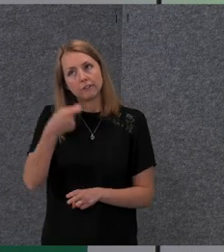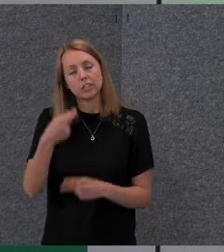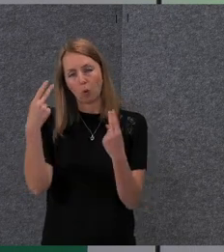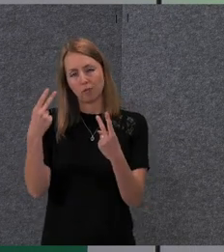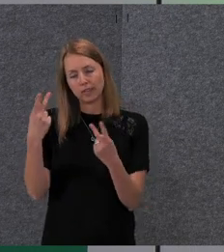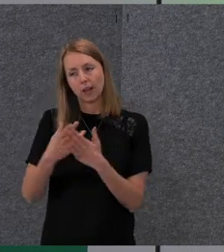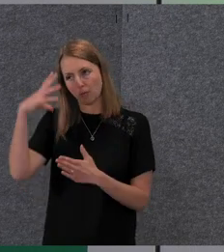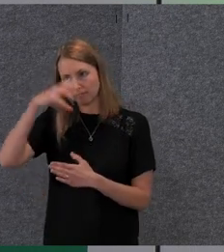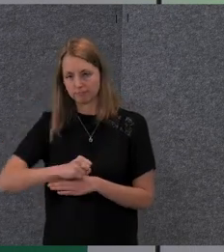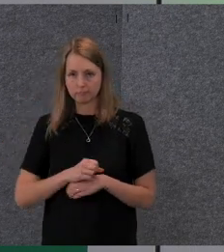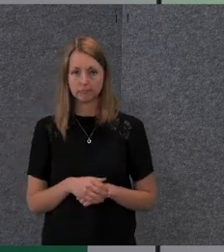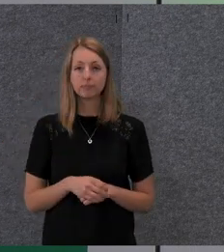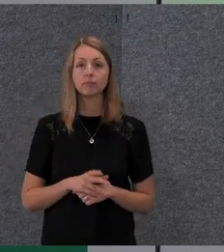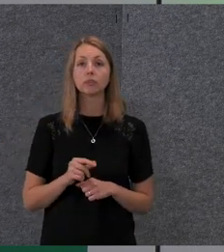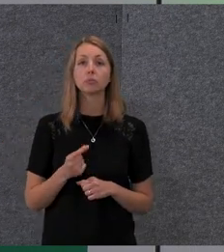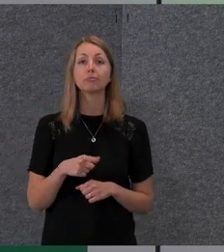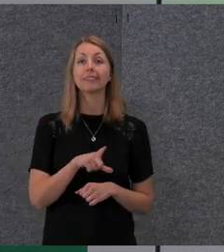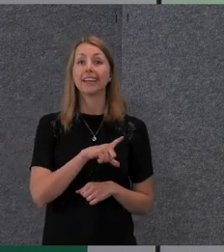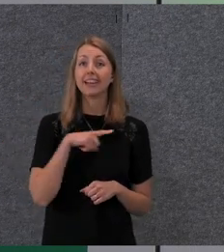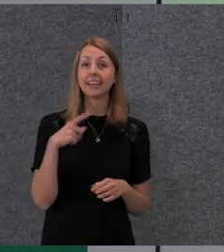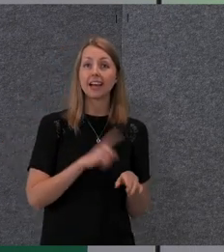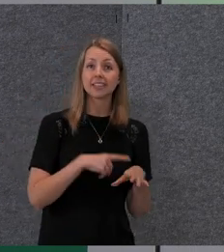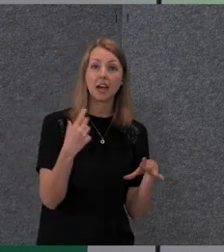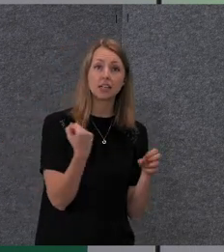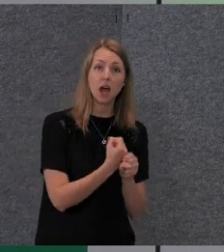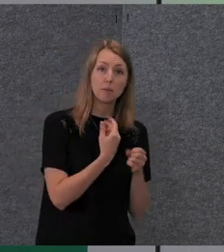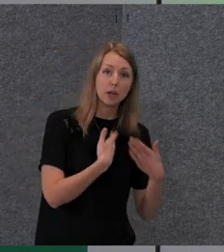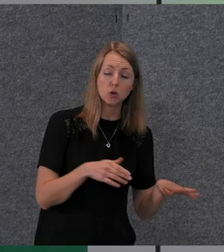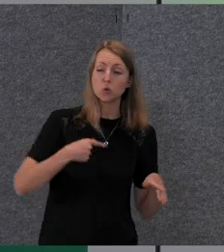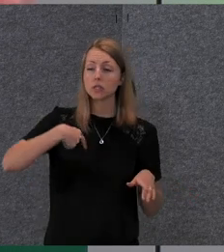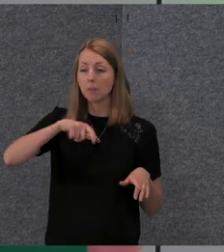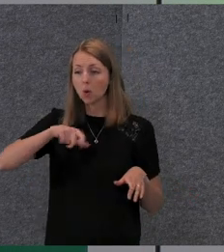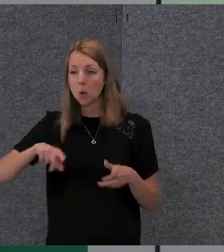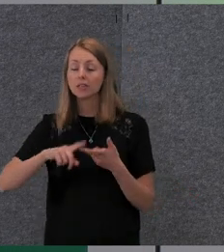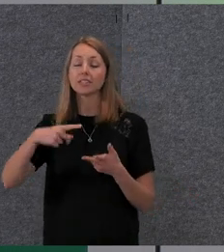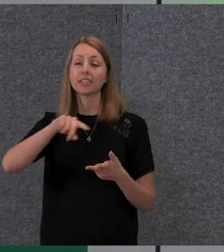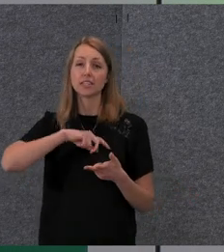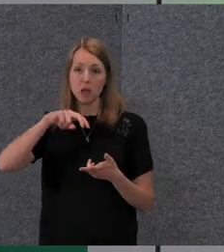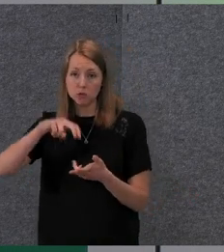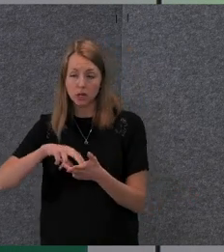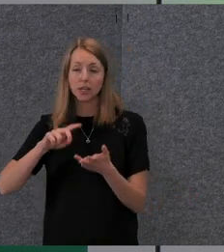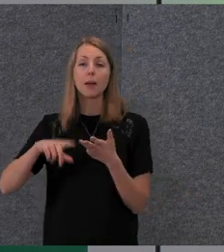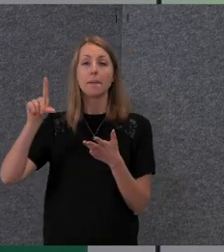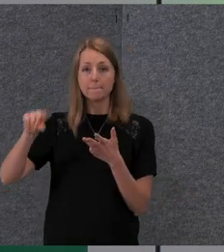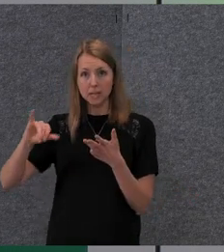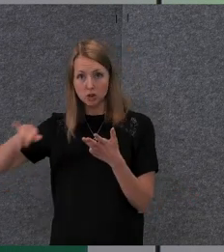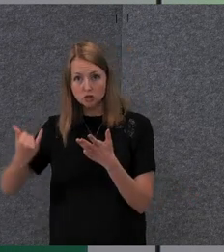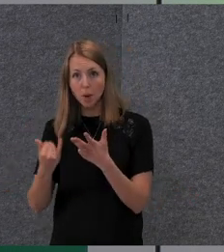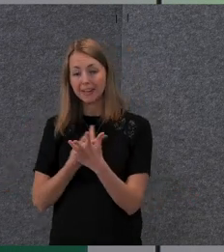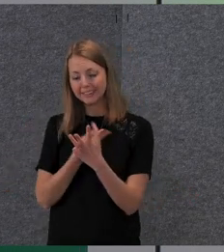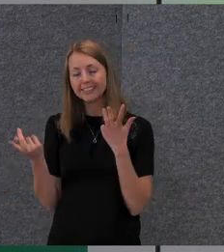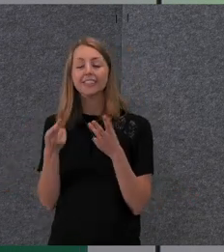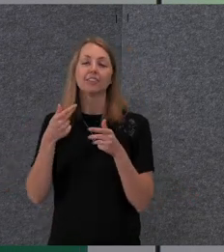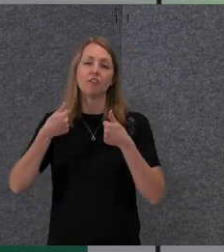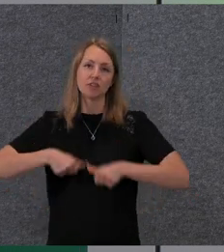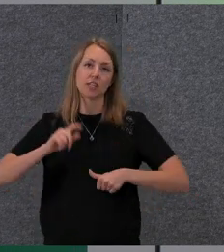dann der erste Schritt zusammen mit den Langzeitarbeitslosen und den Abgeordneten und den Minijobberinnen, dass die verpflichtend in der